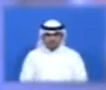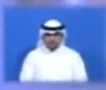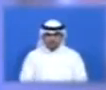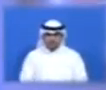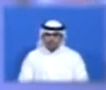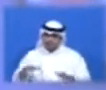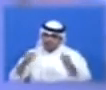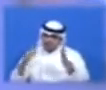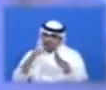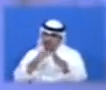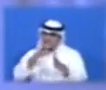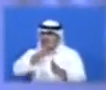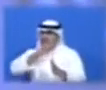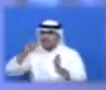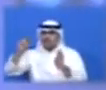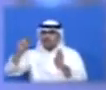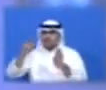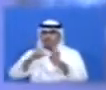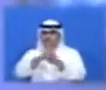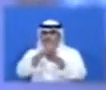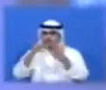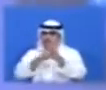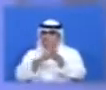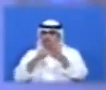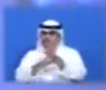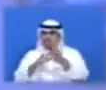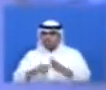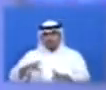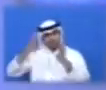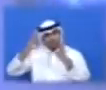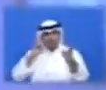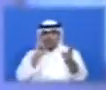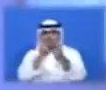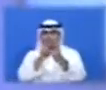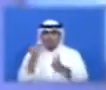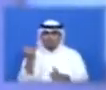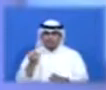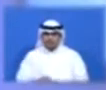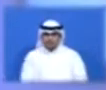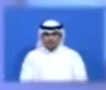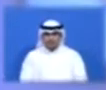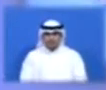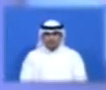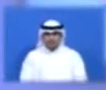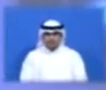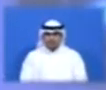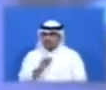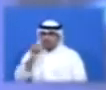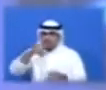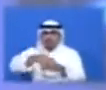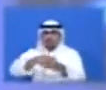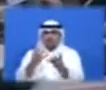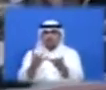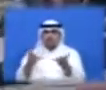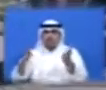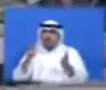في الختام أيها السيدات والسادة، أذكركم بعناوين هذه النشرة. شكرا جزيلا لكم، دمتم في رعاية الله. وفد الشعب البرلمانية